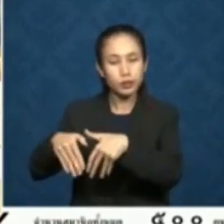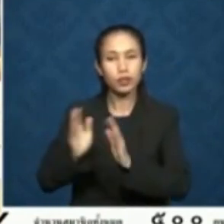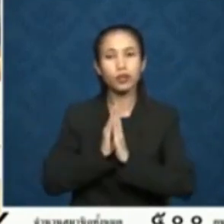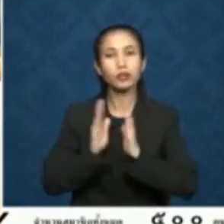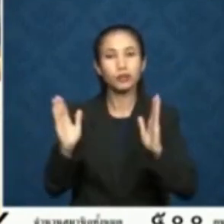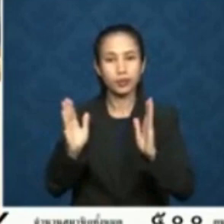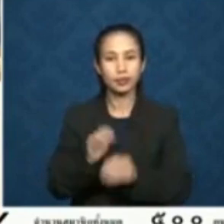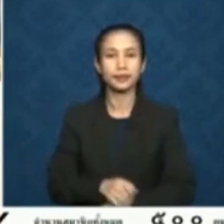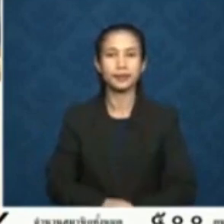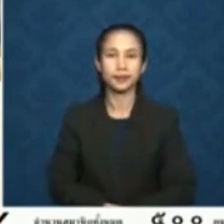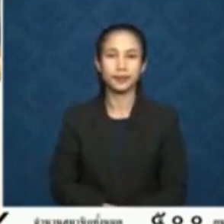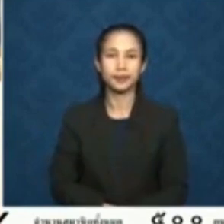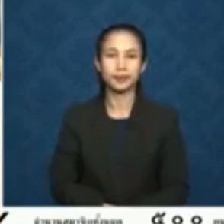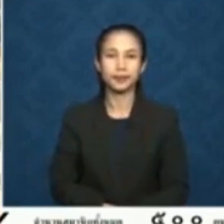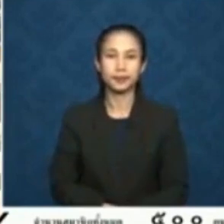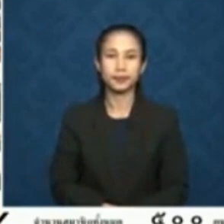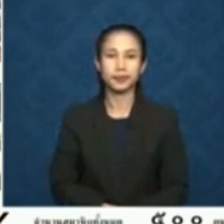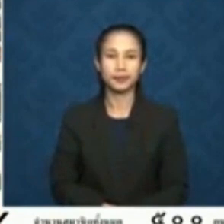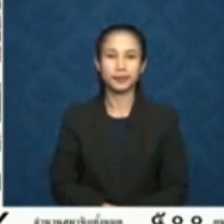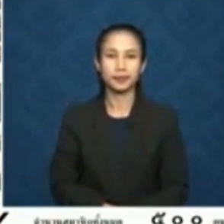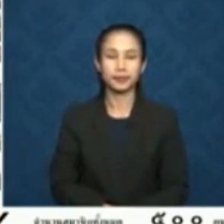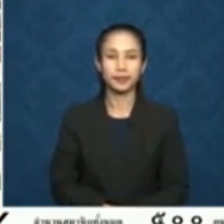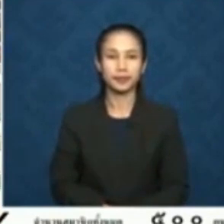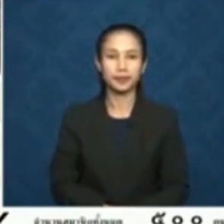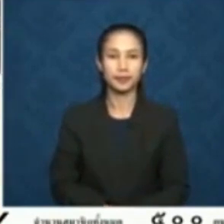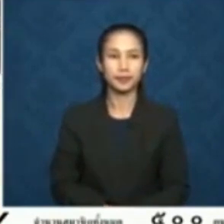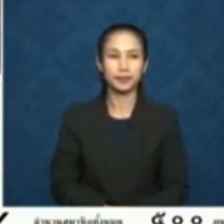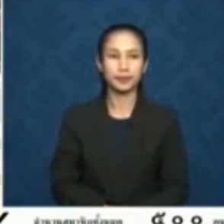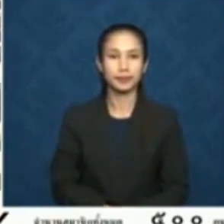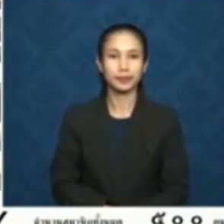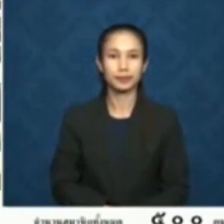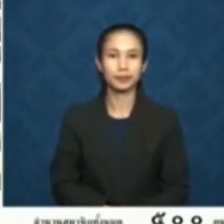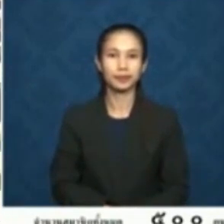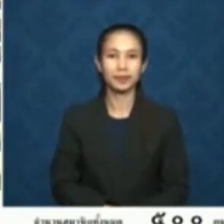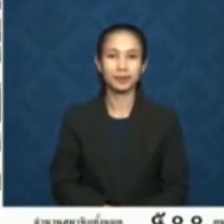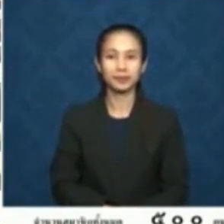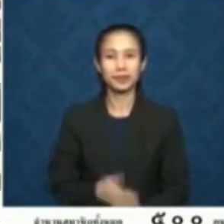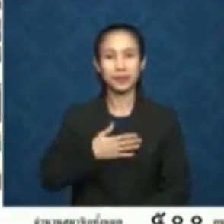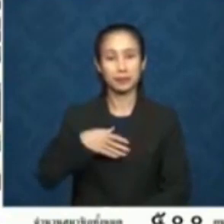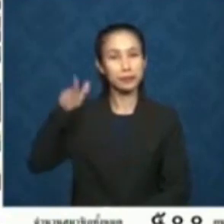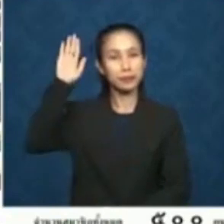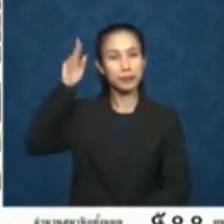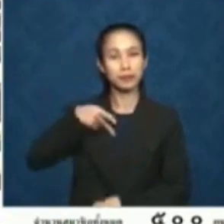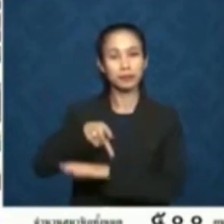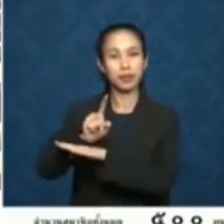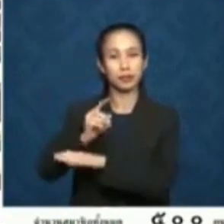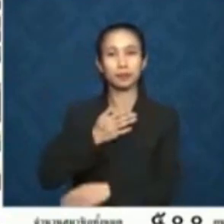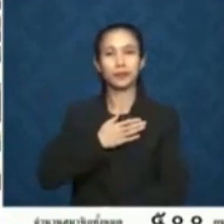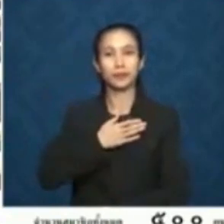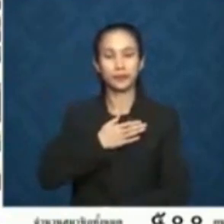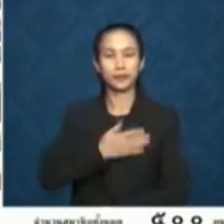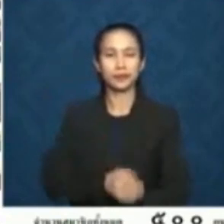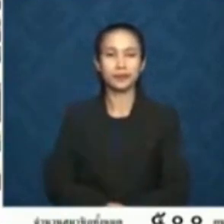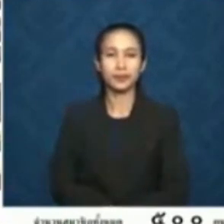องประชาชนนะครับขอบคุณท่านมากๆครับขอบคุณมากครับท่านประธานครับ ครับผมครับเชิญข้างหลังครับ ท่านประธานครับ ท่านประธานนิดเดียวครับ ท่านประธานครับผม